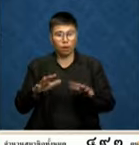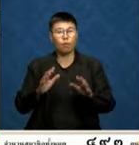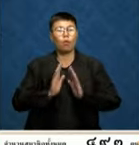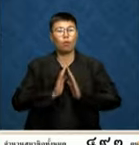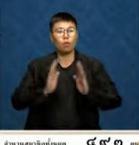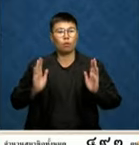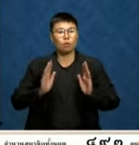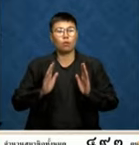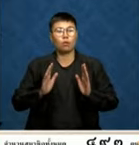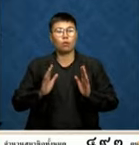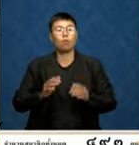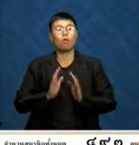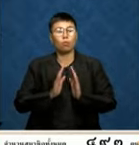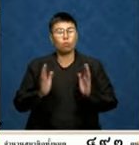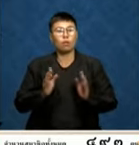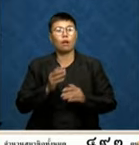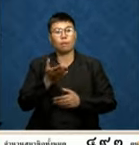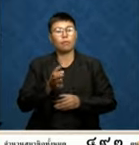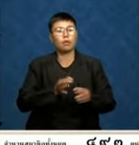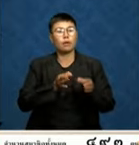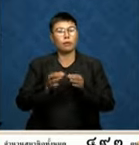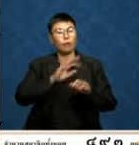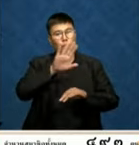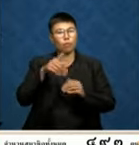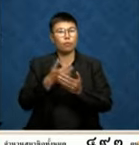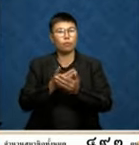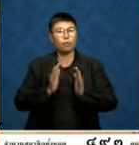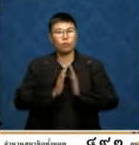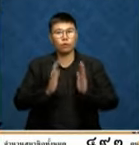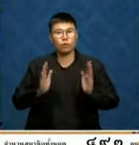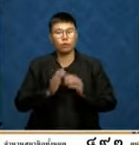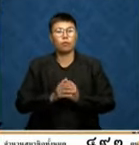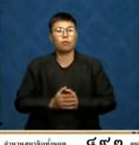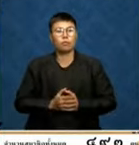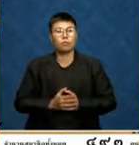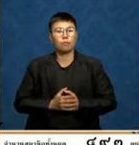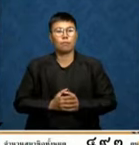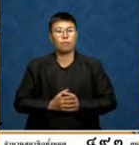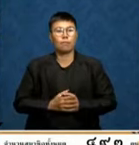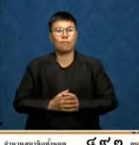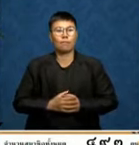ขอบคุณคณะผู้ชี้แจงทุกท่านครับขอบคุณครับ